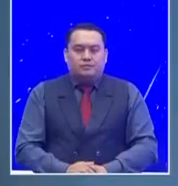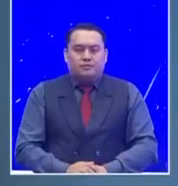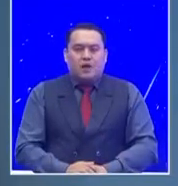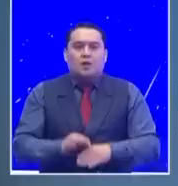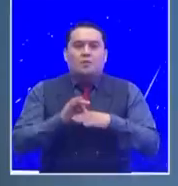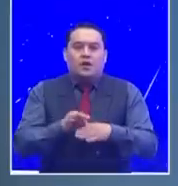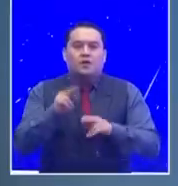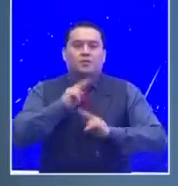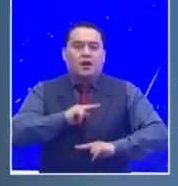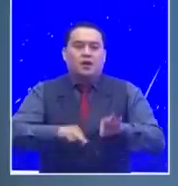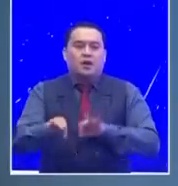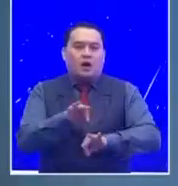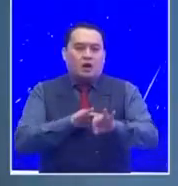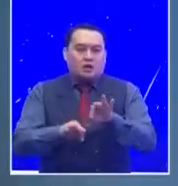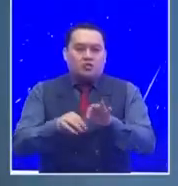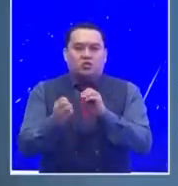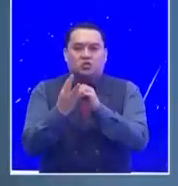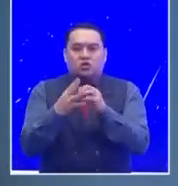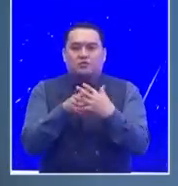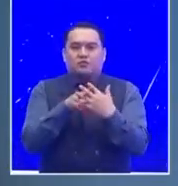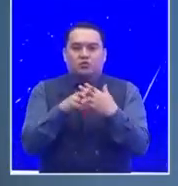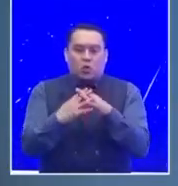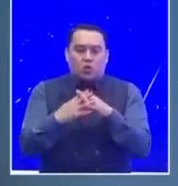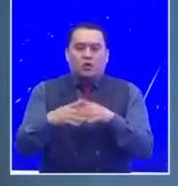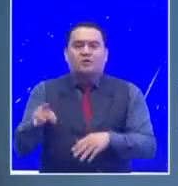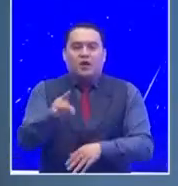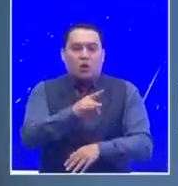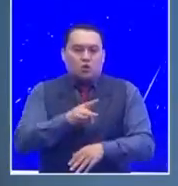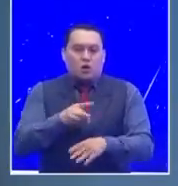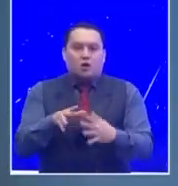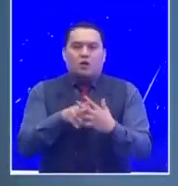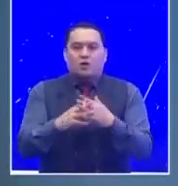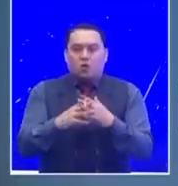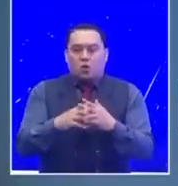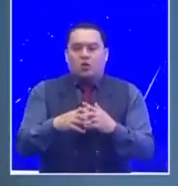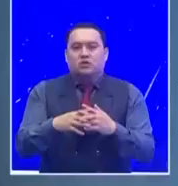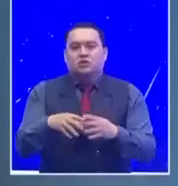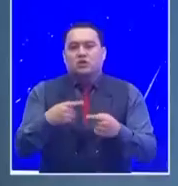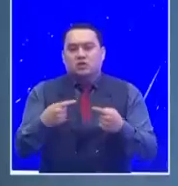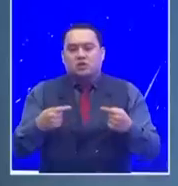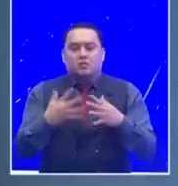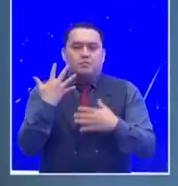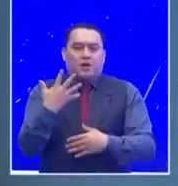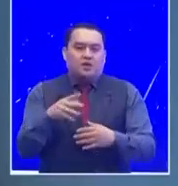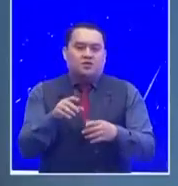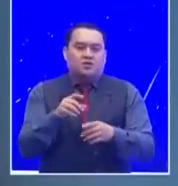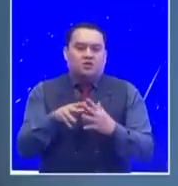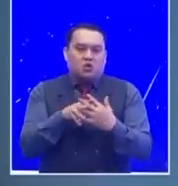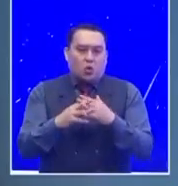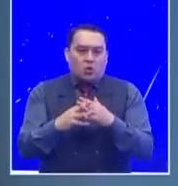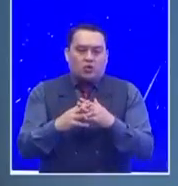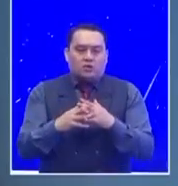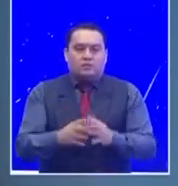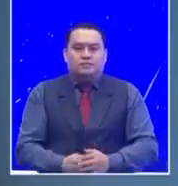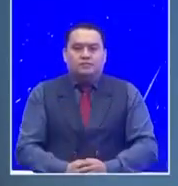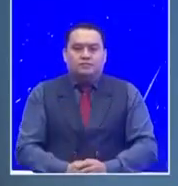Ведутся проектные работы по газификации 14 населенных пунктов района. Это села Мухры, Жамбыл, Бескайнар, Злихи Тамшибаевой, Кенарал